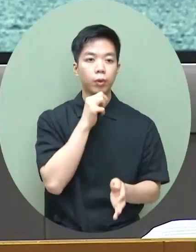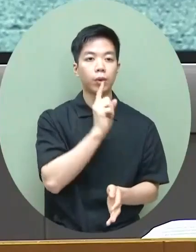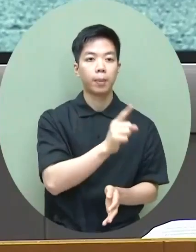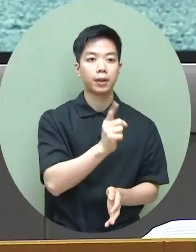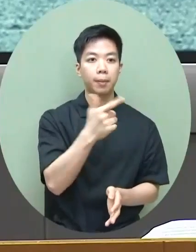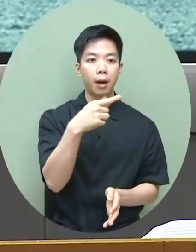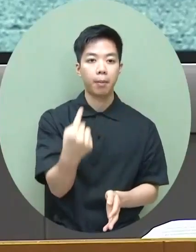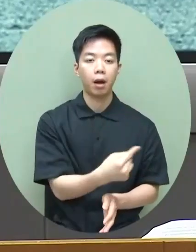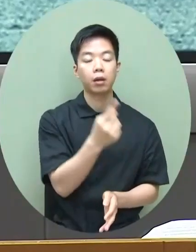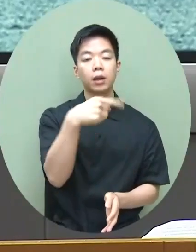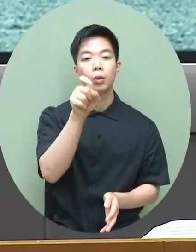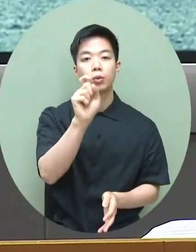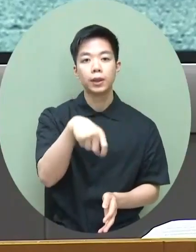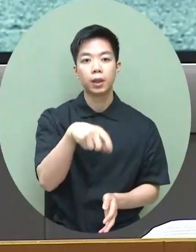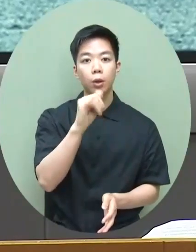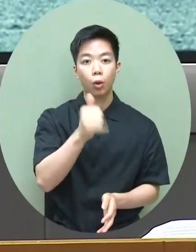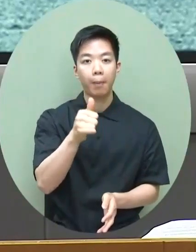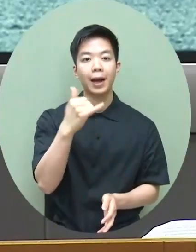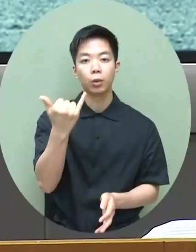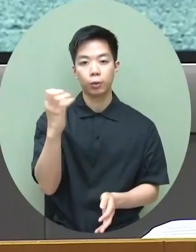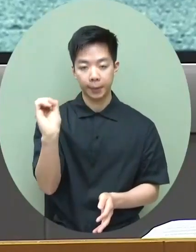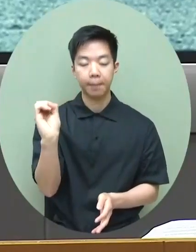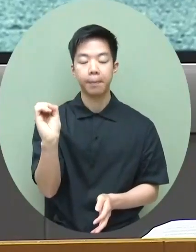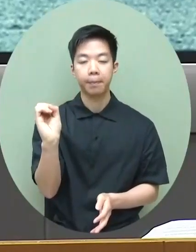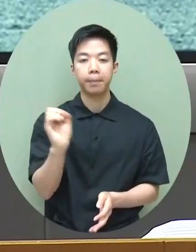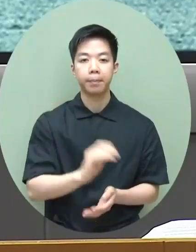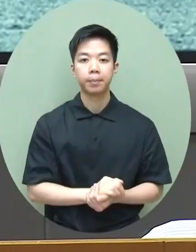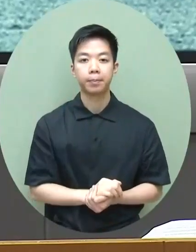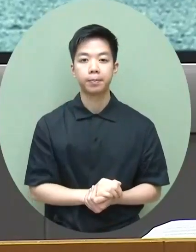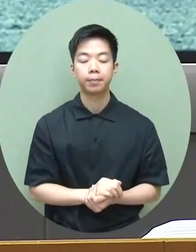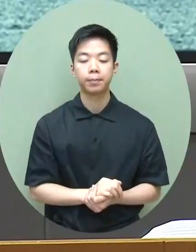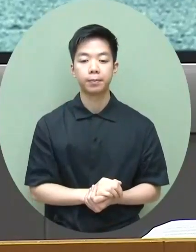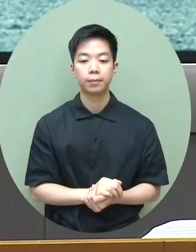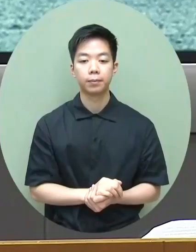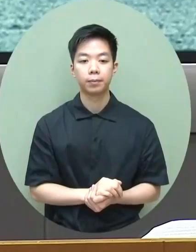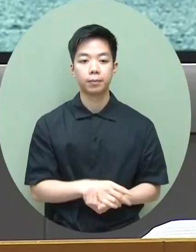1189660宗咧係呈報個案啦。咁包括咗